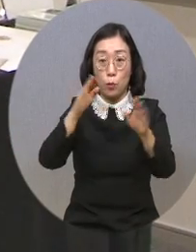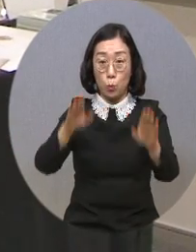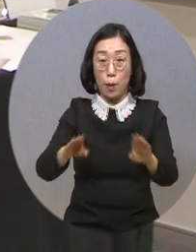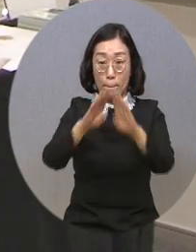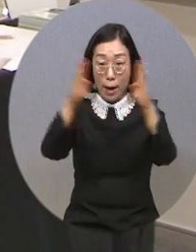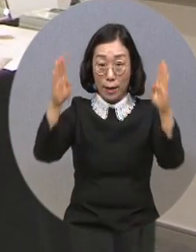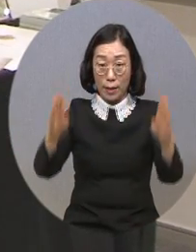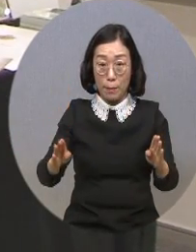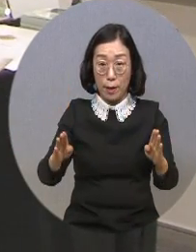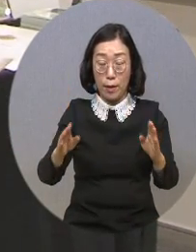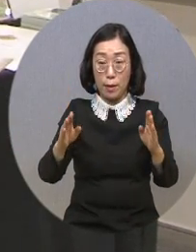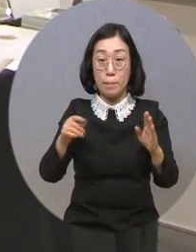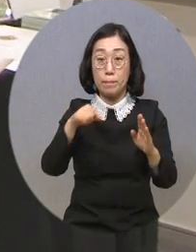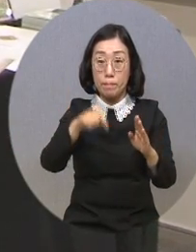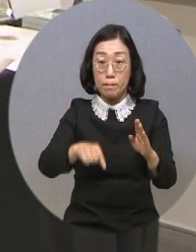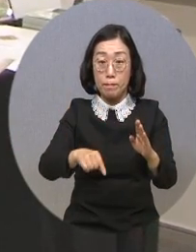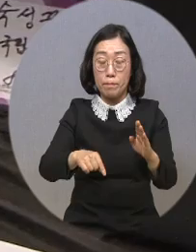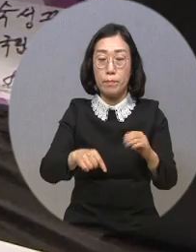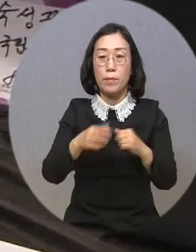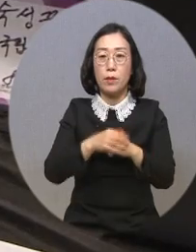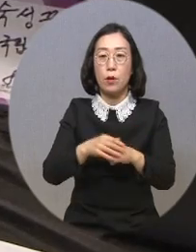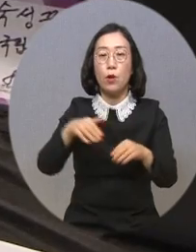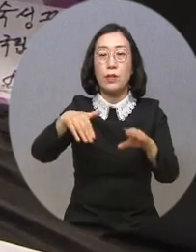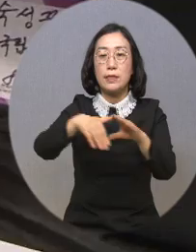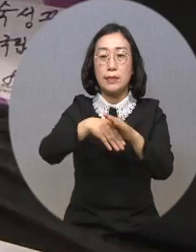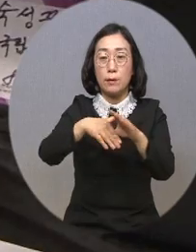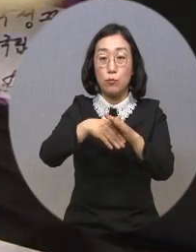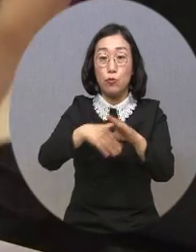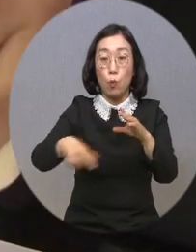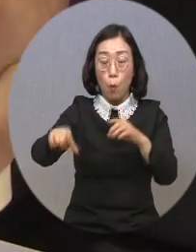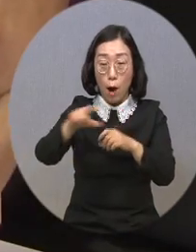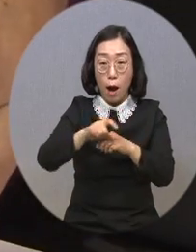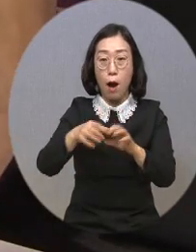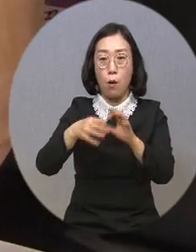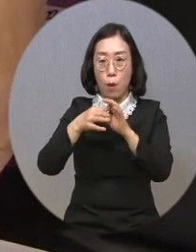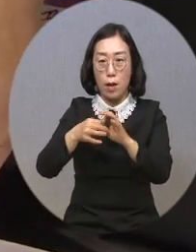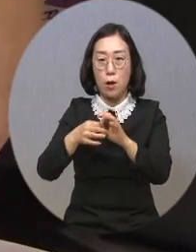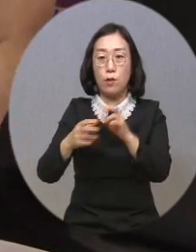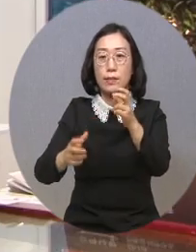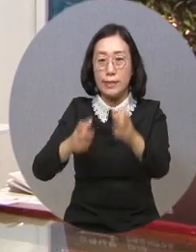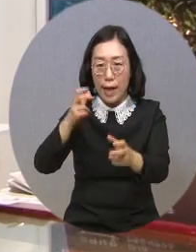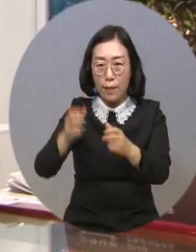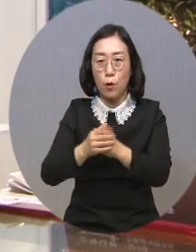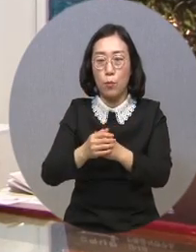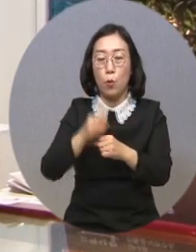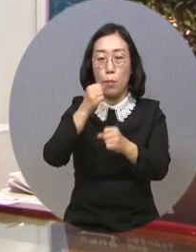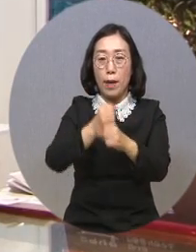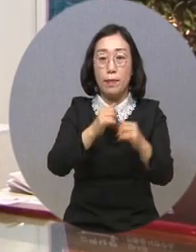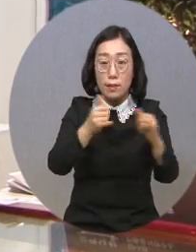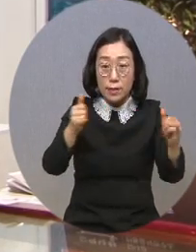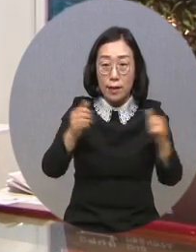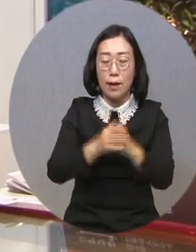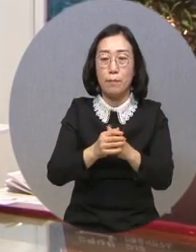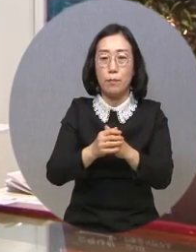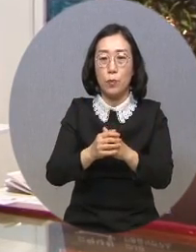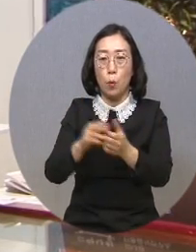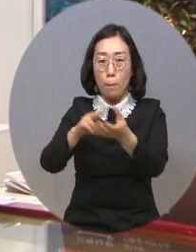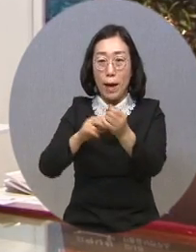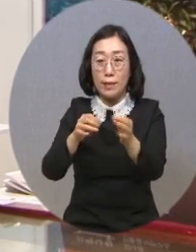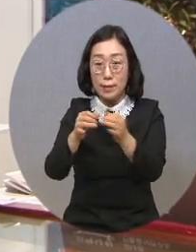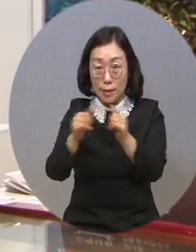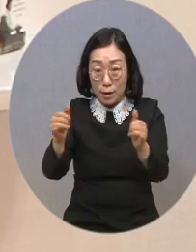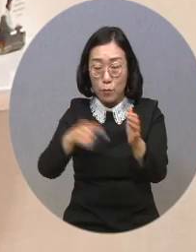박람회를 개최하면서 차 생활 확산으로 인한 차 문화 산업 관련 생산자 및 소비자들을 위해 산업 인프라를